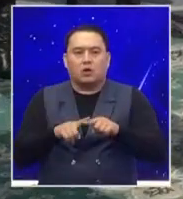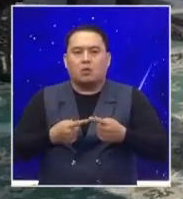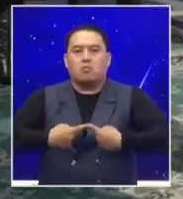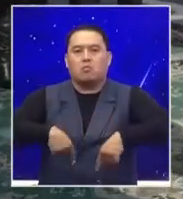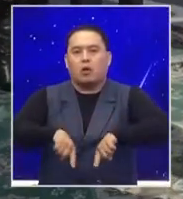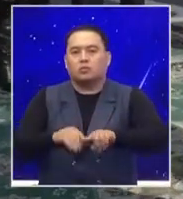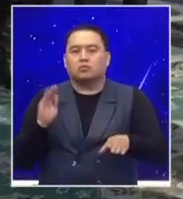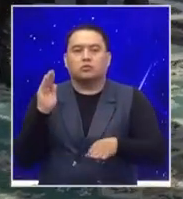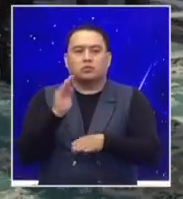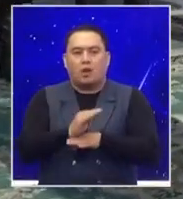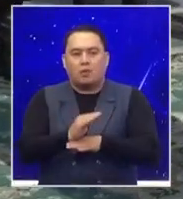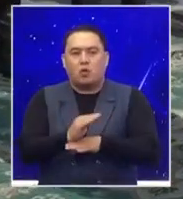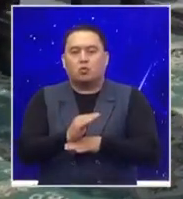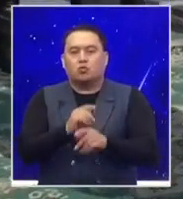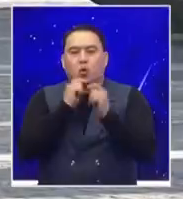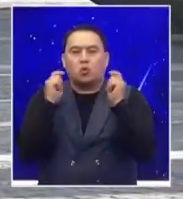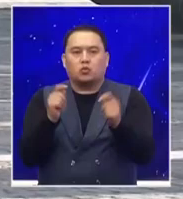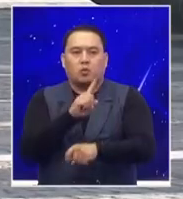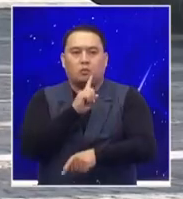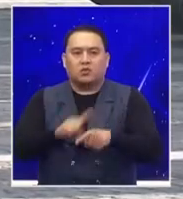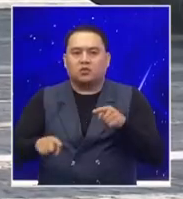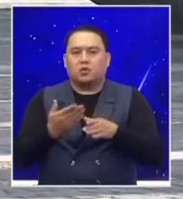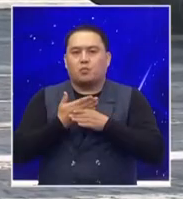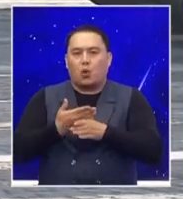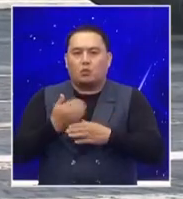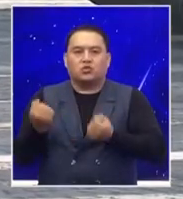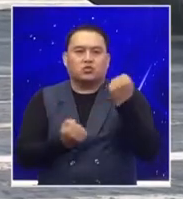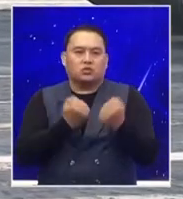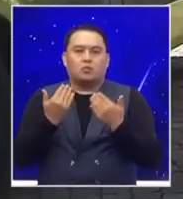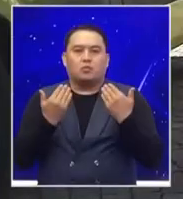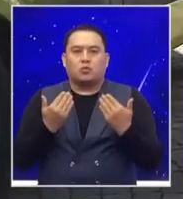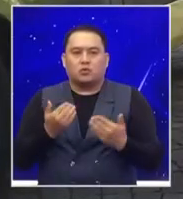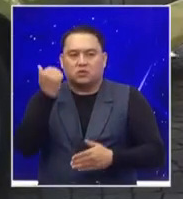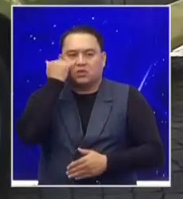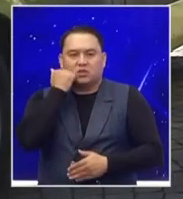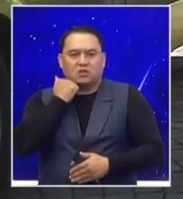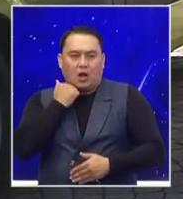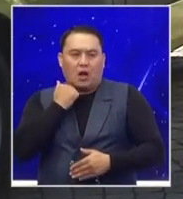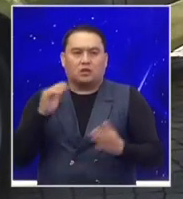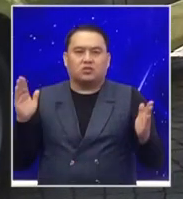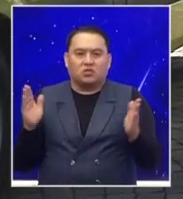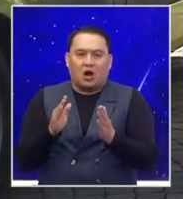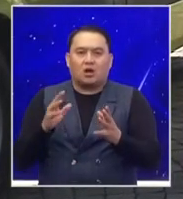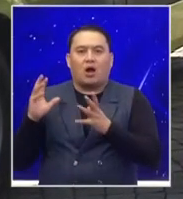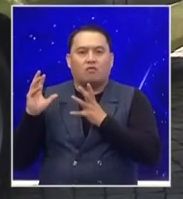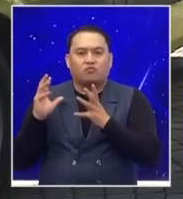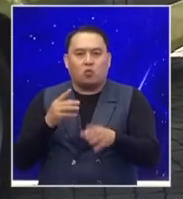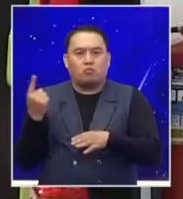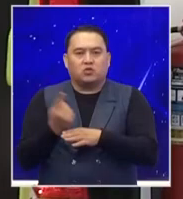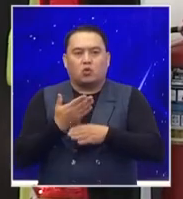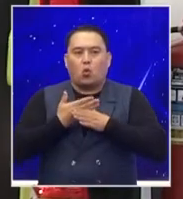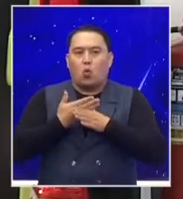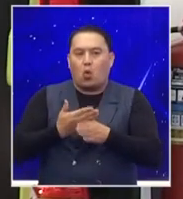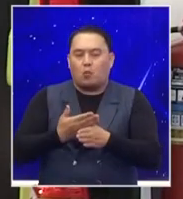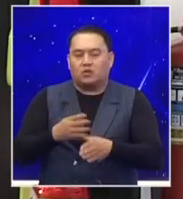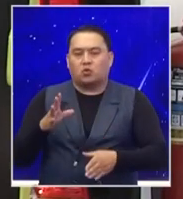базасын толықтырылған тағы бір тарту жедел жәрдем көліктері. Бүгінге дейін ескі тозған шағын автобустармен алғашқы көмек